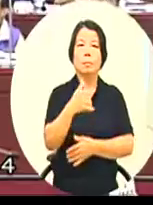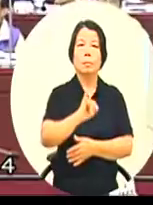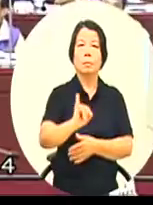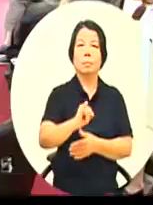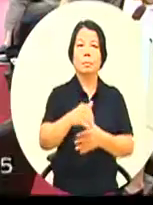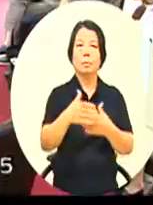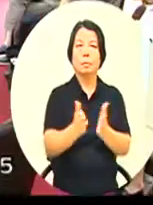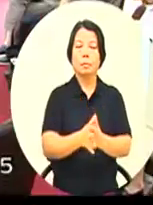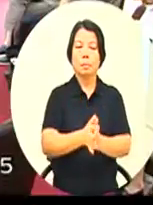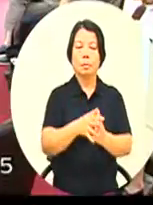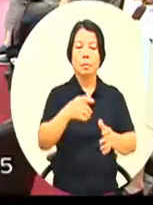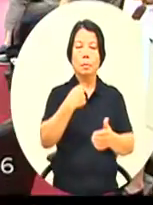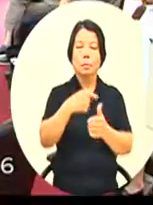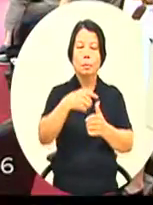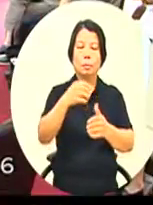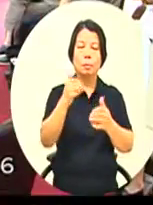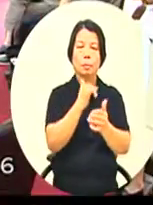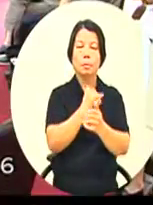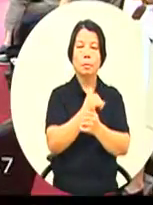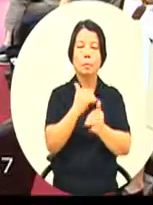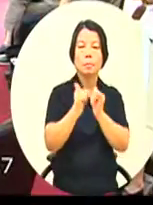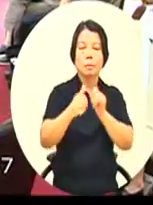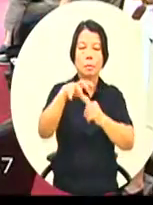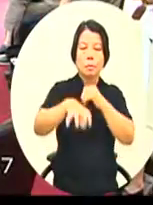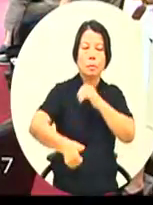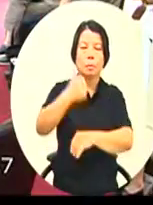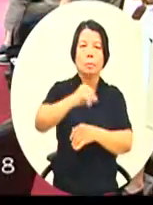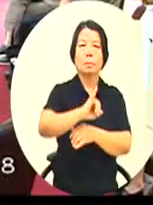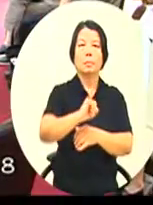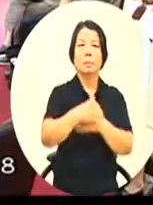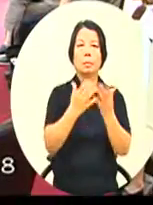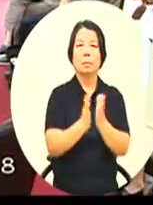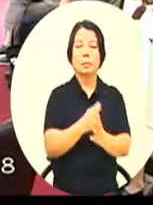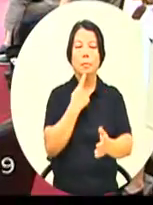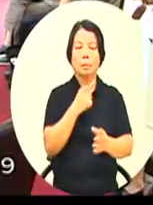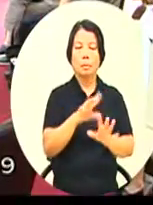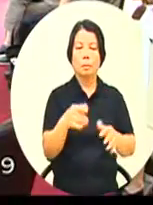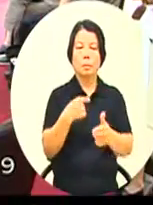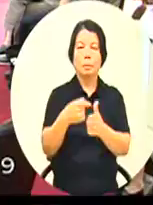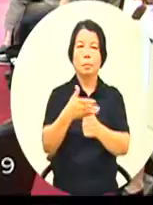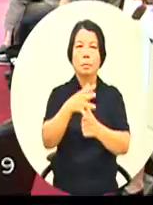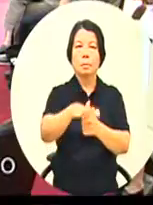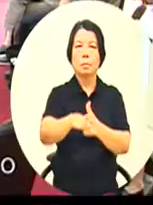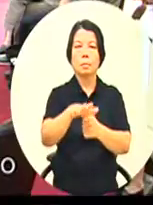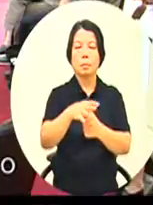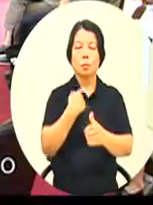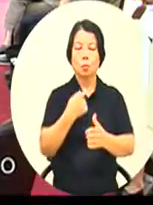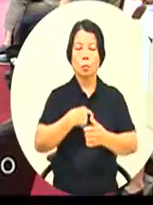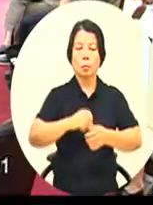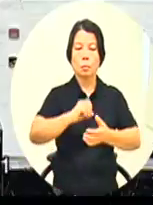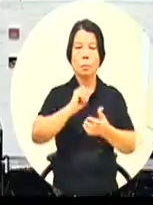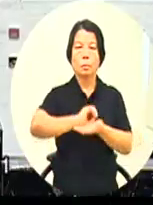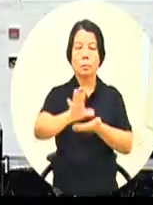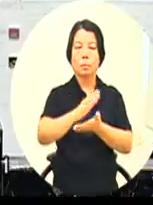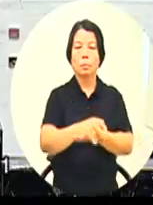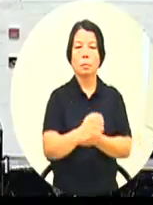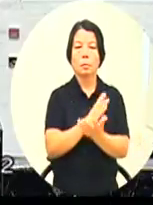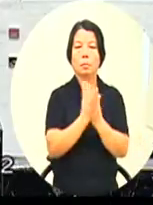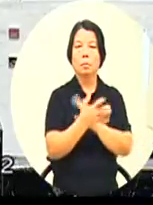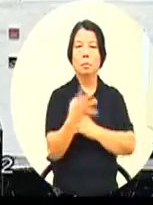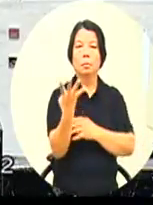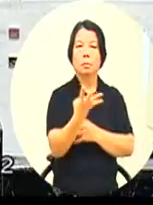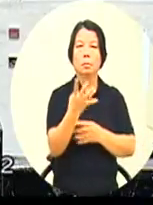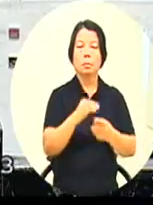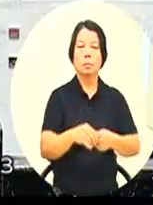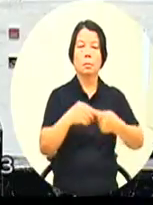馆长沈坤佑，家教中心代理主任沈树田。那接下来我的报告呢，分为四个重点。那以